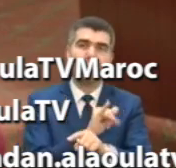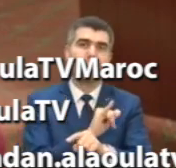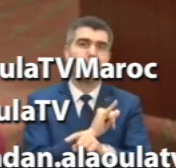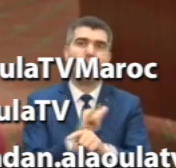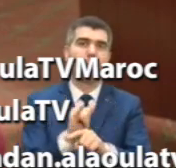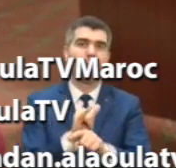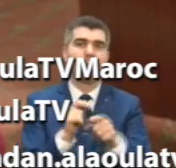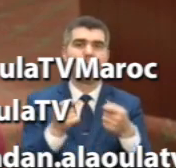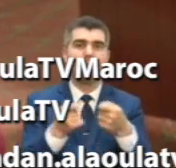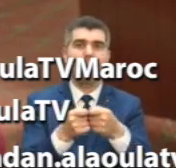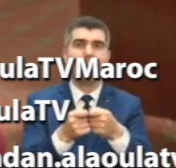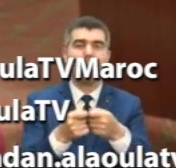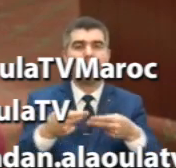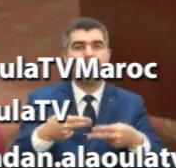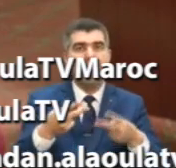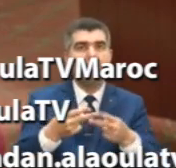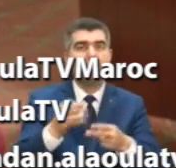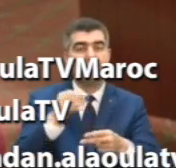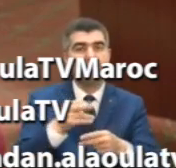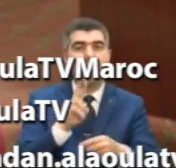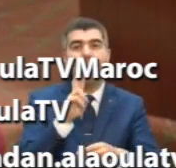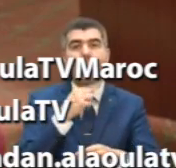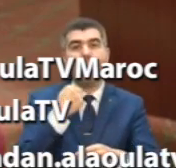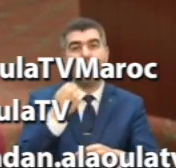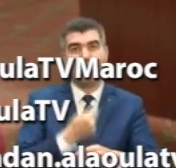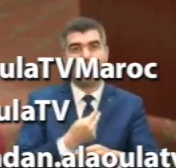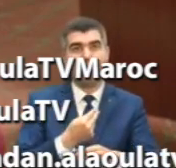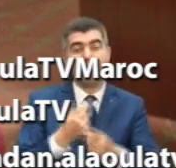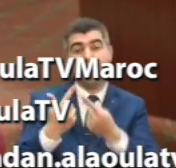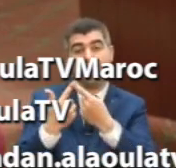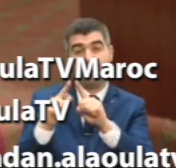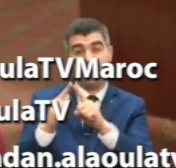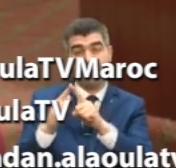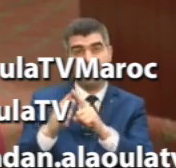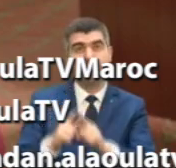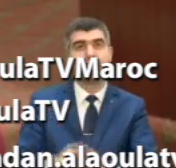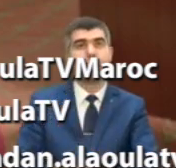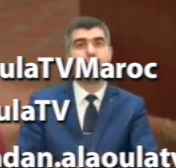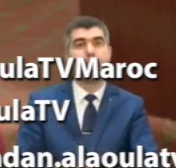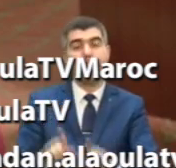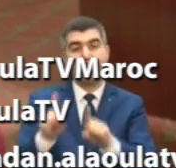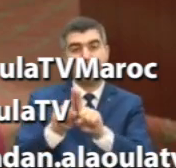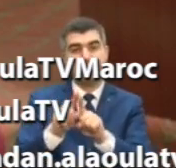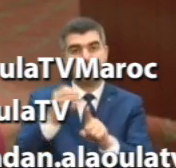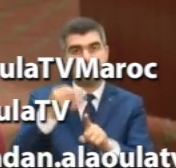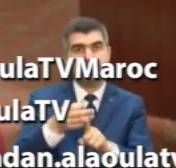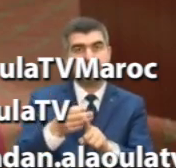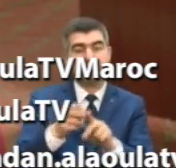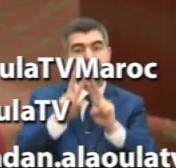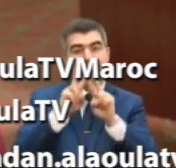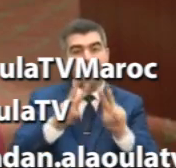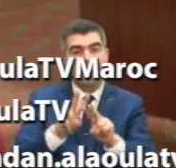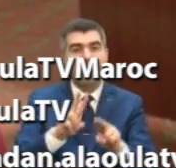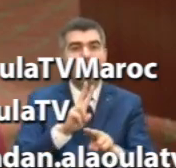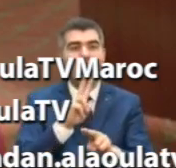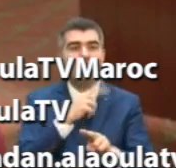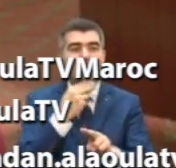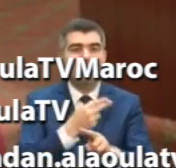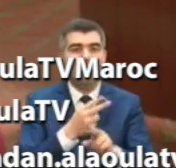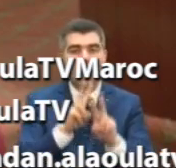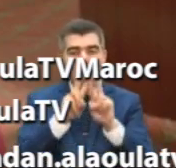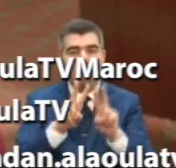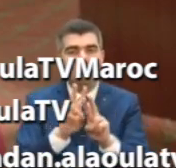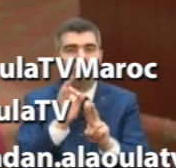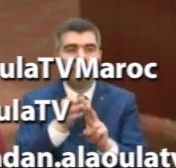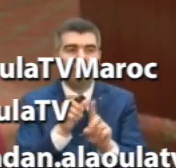أن نسمح به، والحكومة من خلال أجهزتها المختصة ستباشر التحقيقات الضرورية